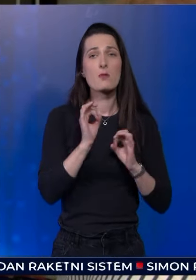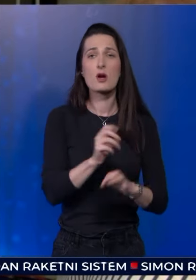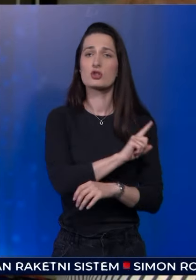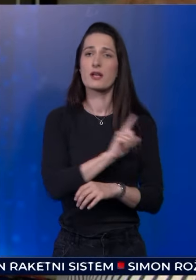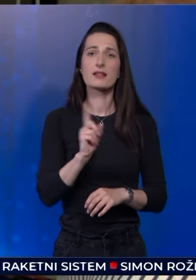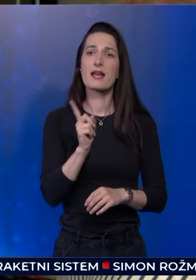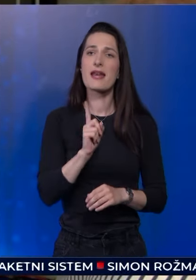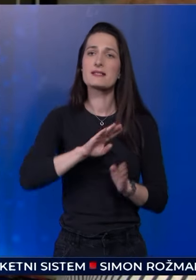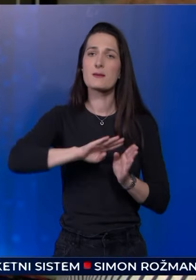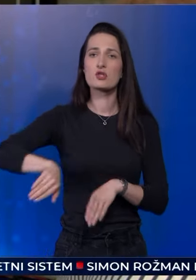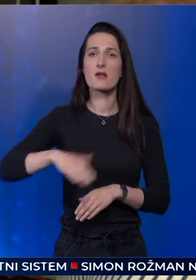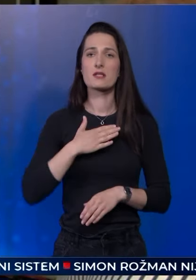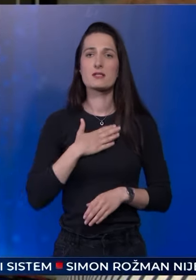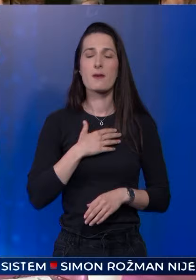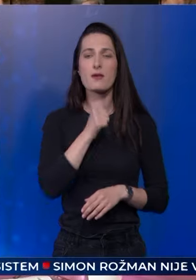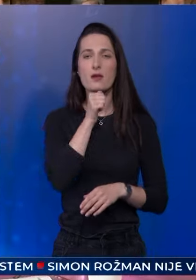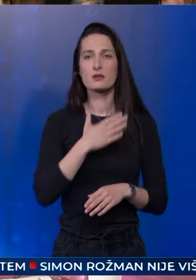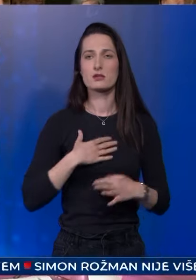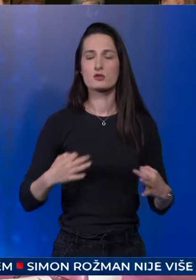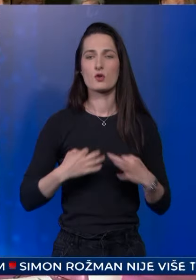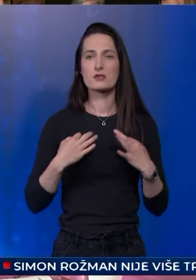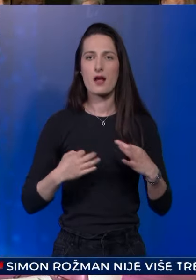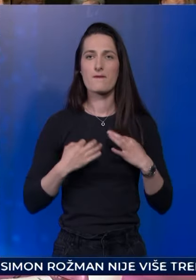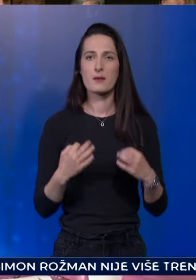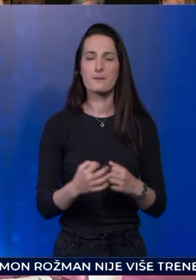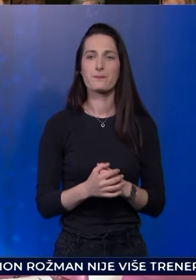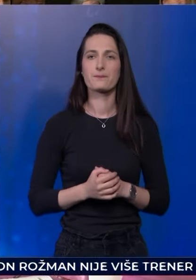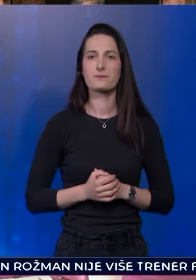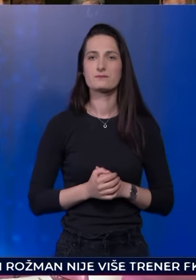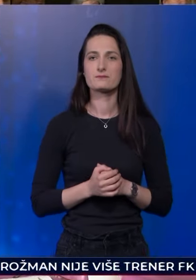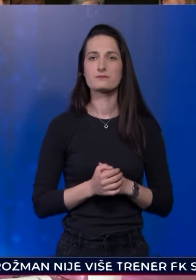baš nikada, ne zapostavljajte sebe i svoje zdravlje.